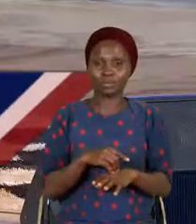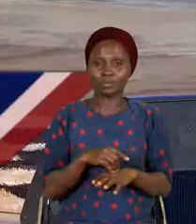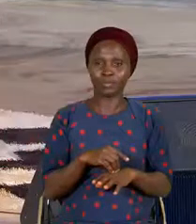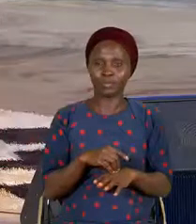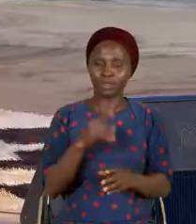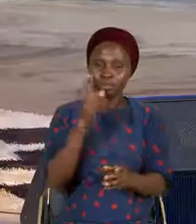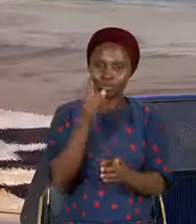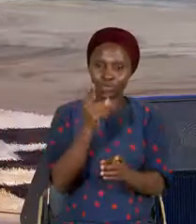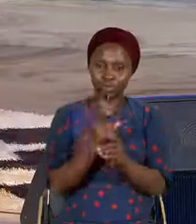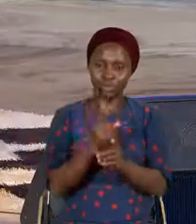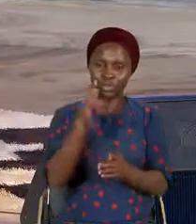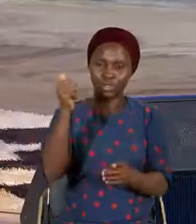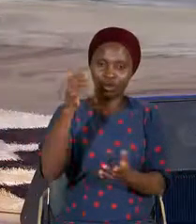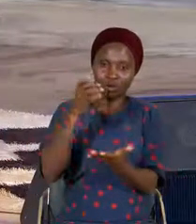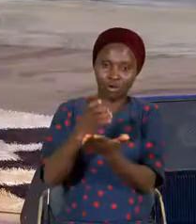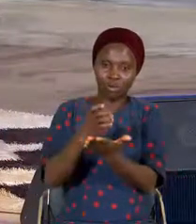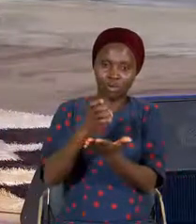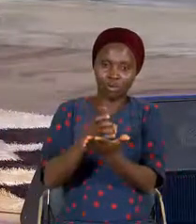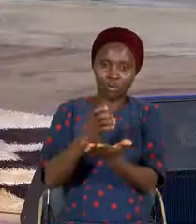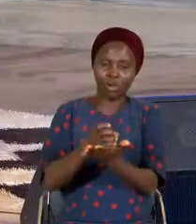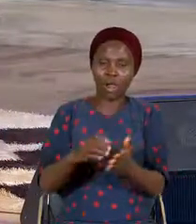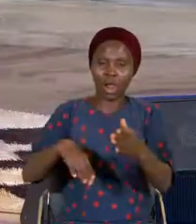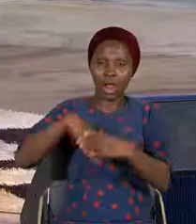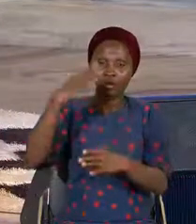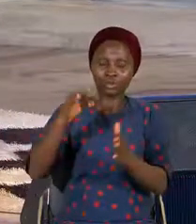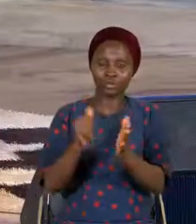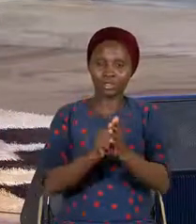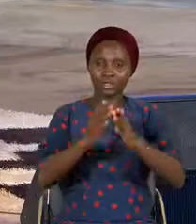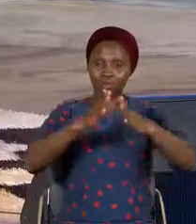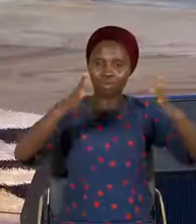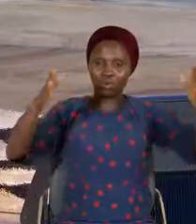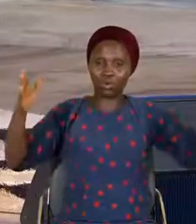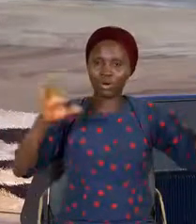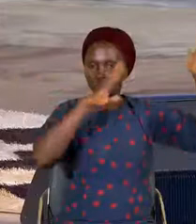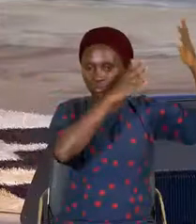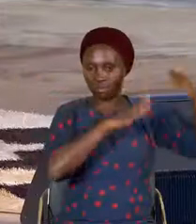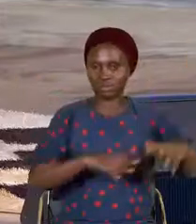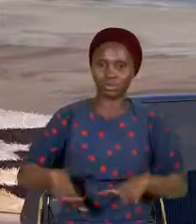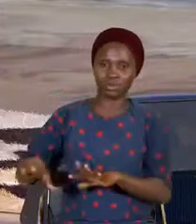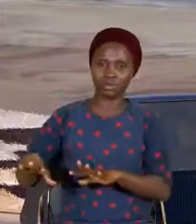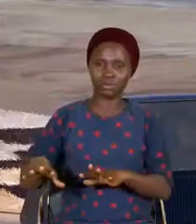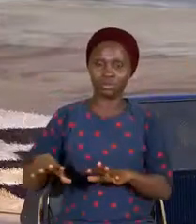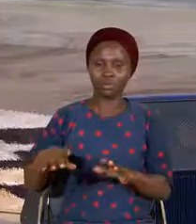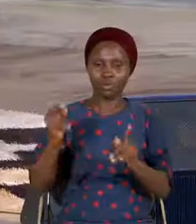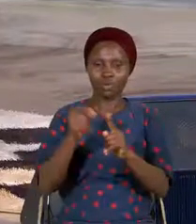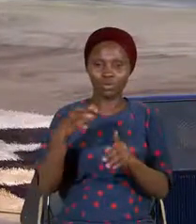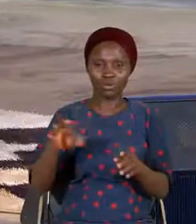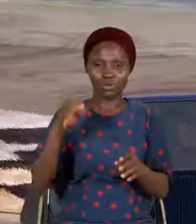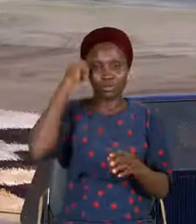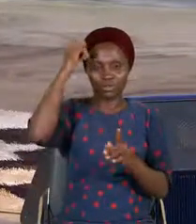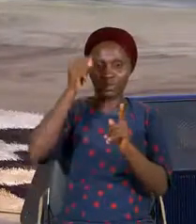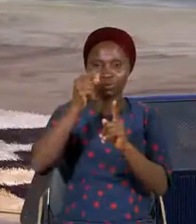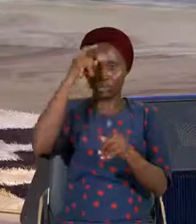Les possesseurs de la bonne parole de sa sagesse. C'est juste une portion de ce vaste